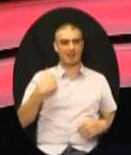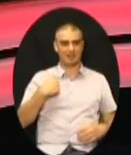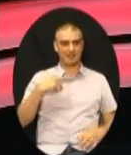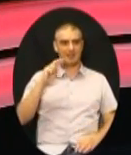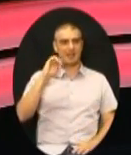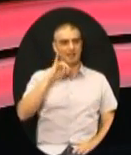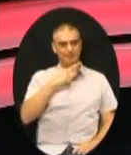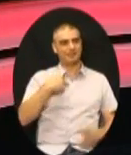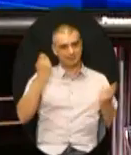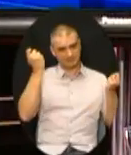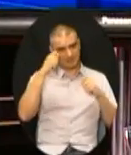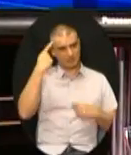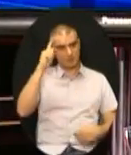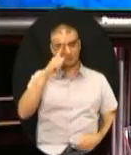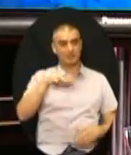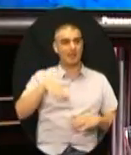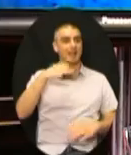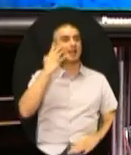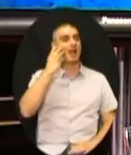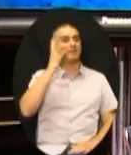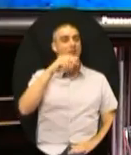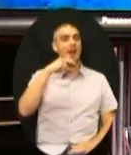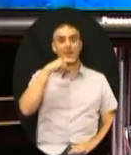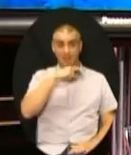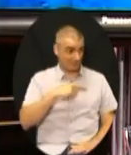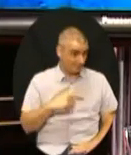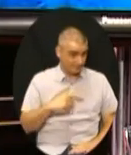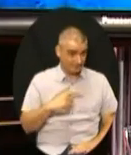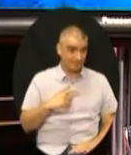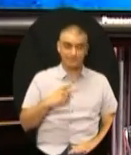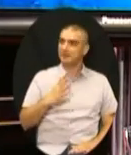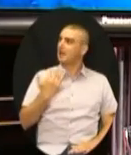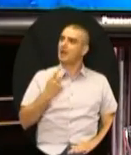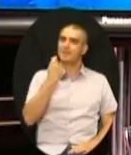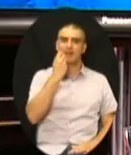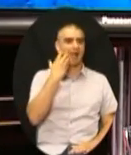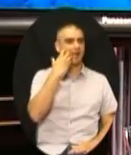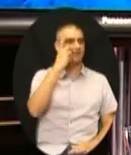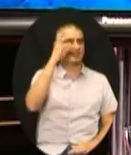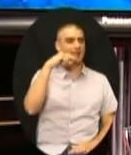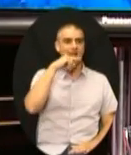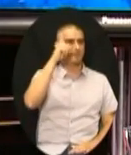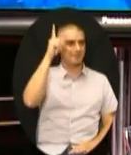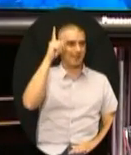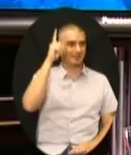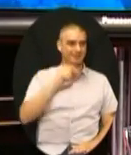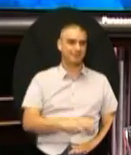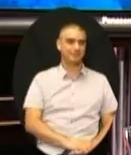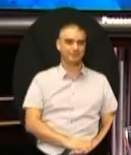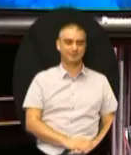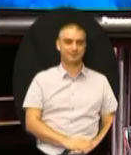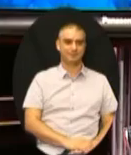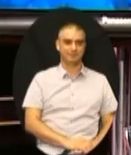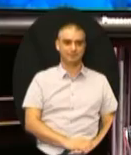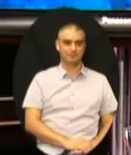ורמי סגרנו איזה סטארט-אפ לגידול עגבניות על מאדים. כן, מעניין כמה תעלה עגבנייה במאדים. אז